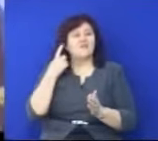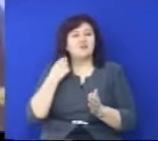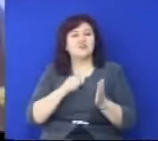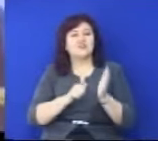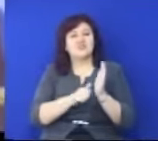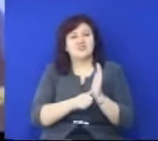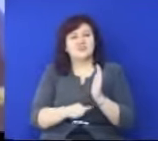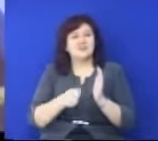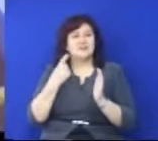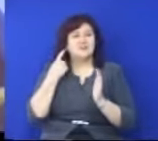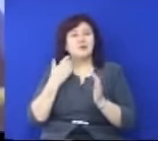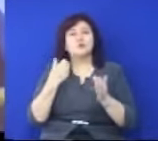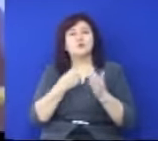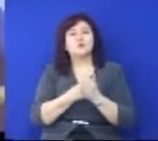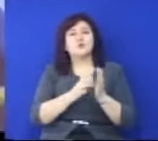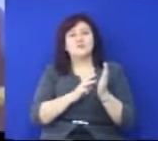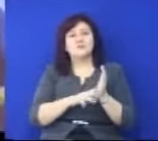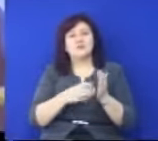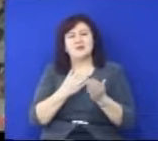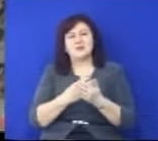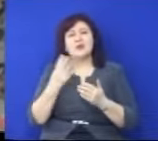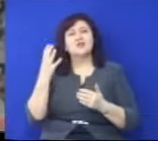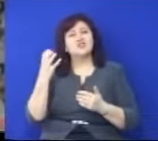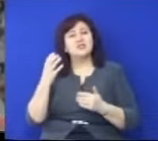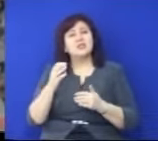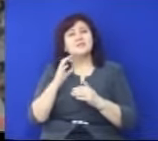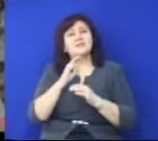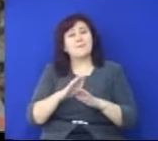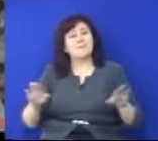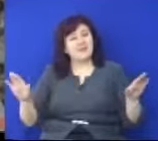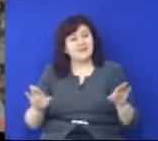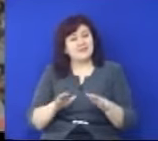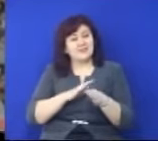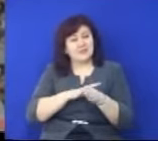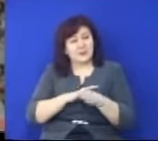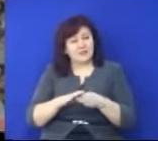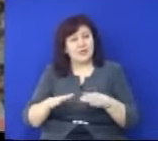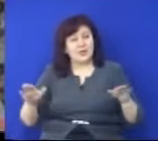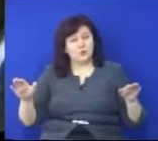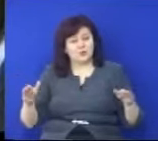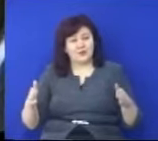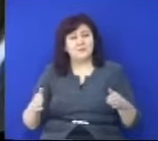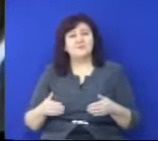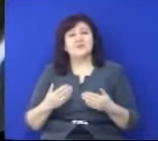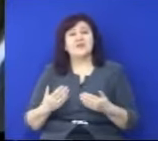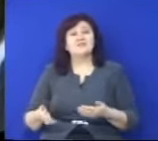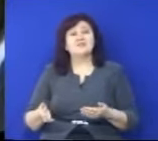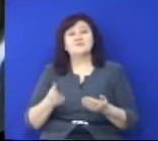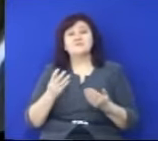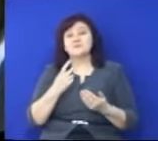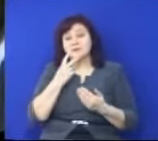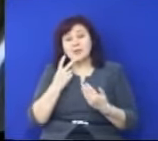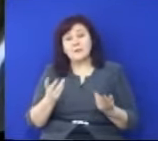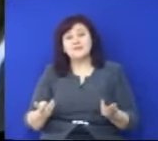арналған репертуарларында 400-ден астам ән бар. Мерекелік концертте ардагерлер ән шырқа баспаптар ансамблі өнерлерін ортаға салды. Айта